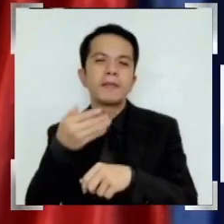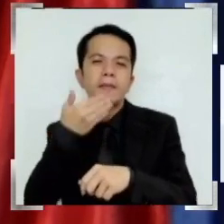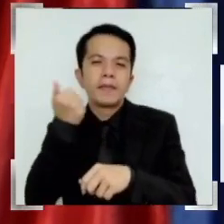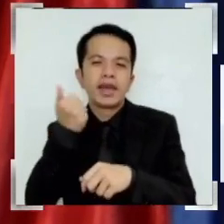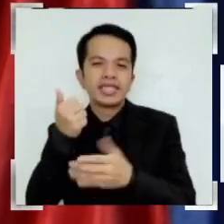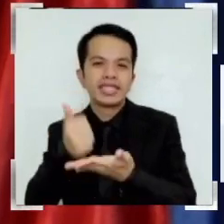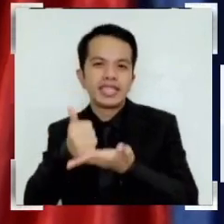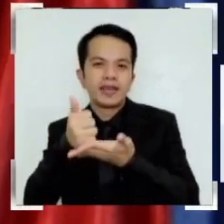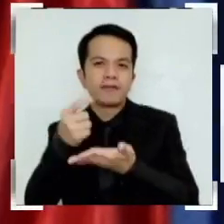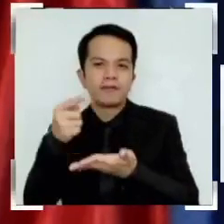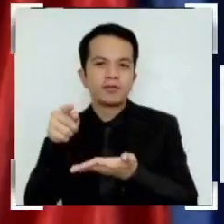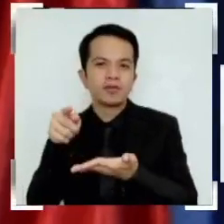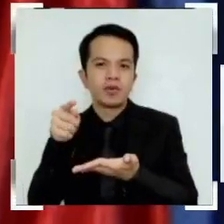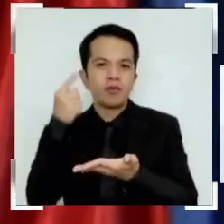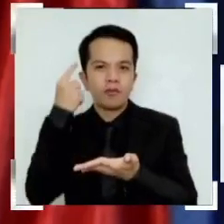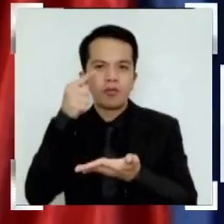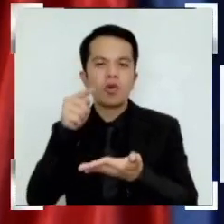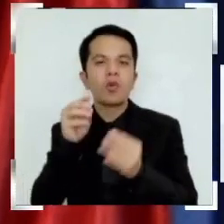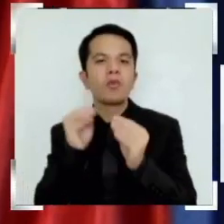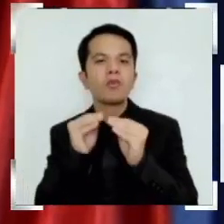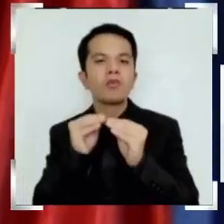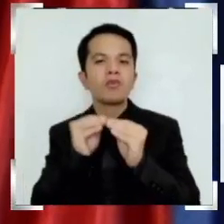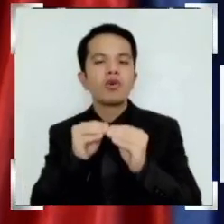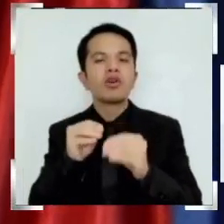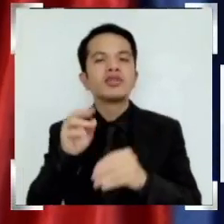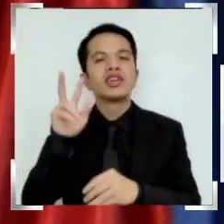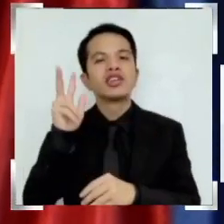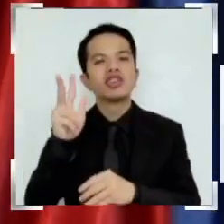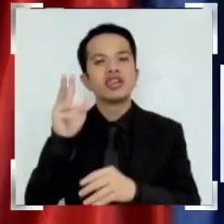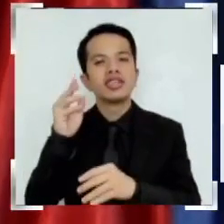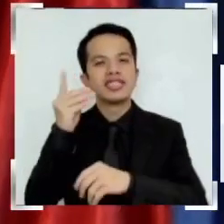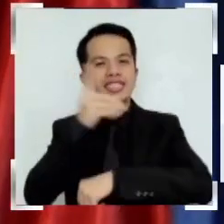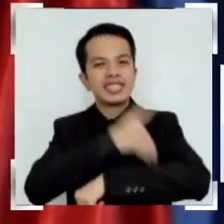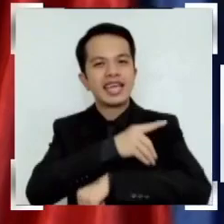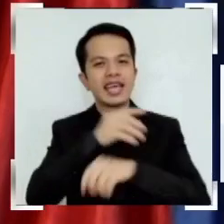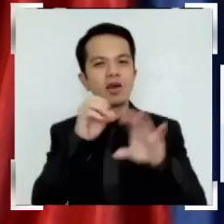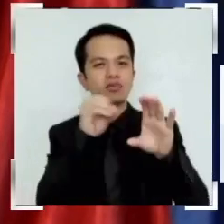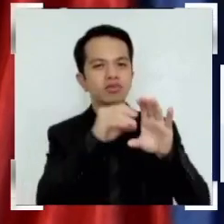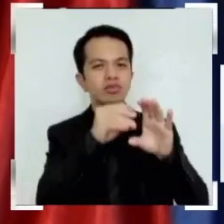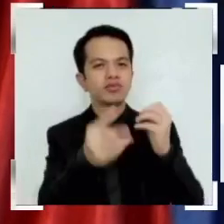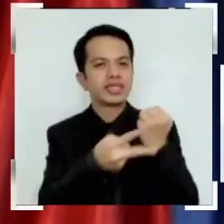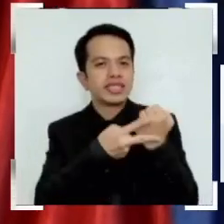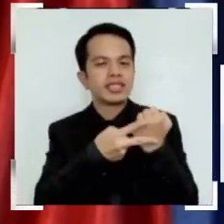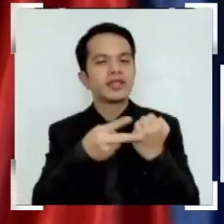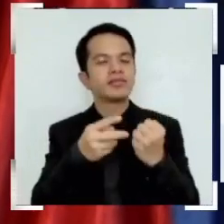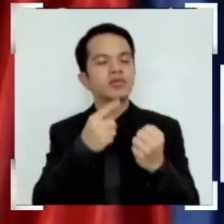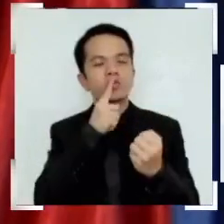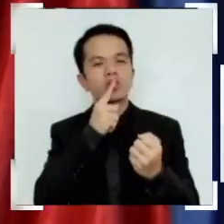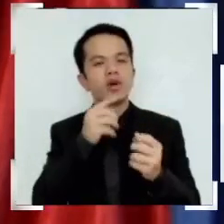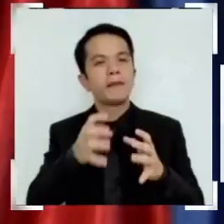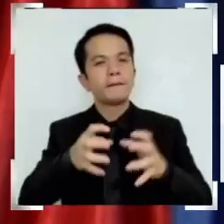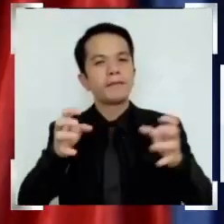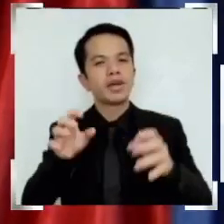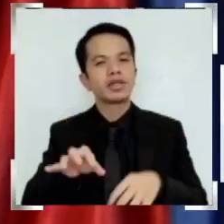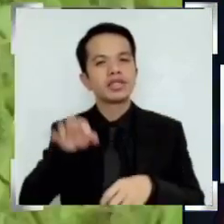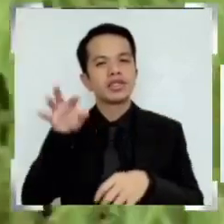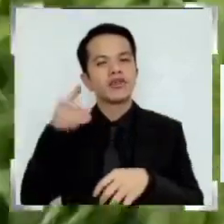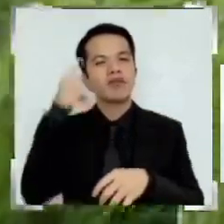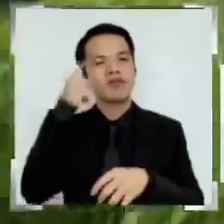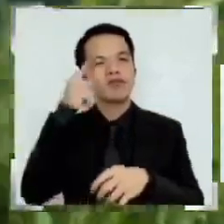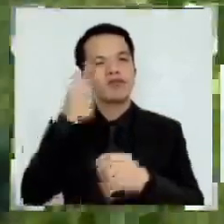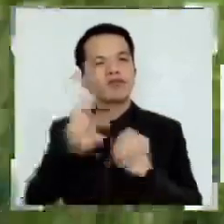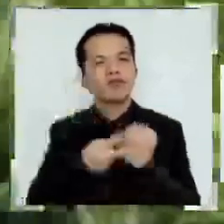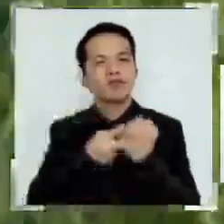ito para magkaroon tayo ng 30-day buffer stock na malaki raw ang mayaambag sa pagtitiyak ng food security ng bansa.